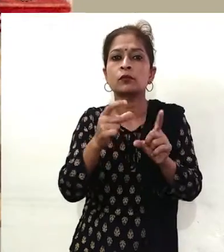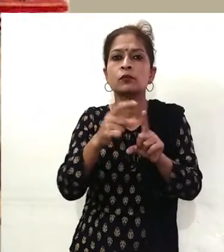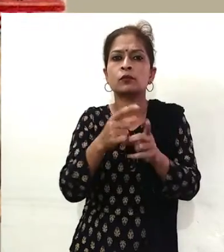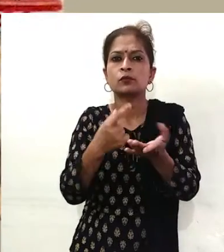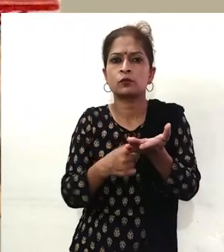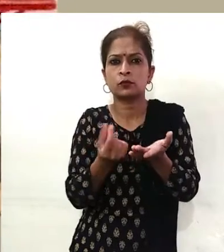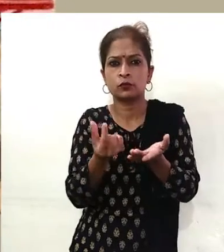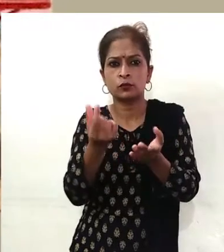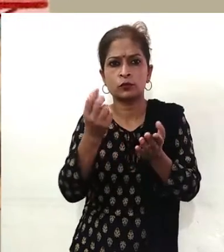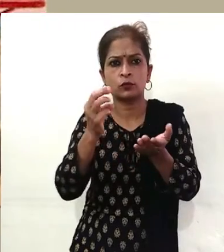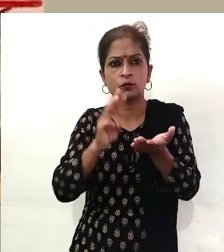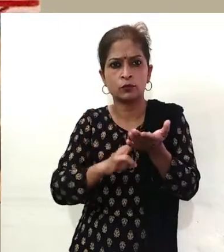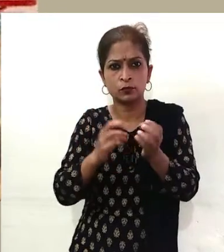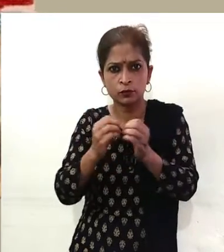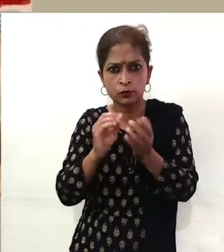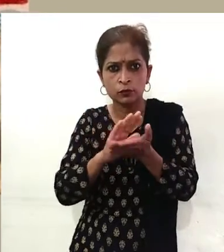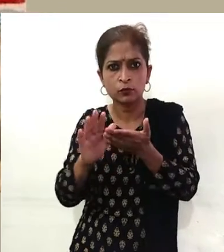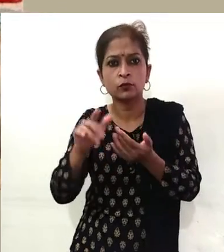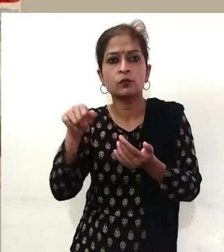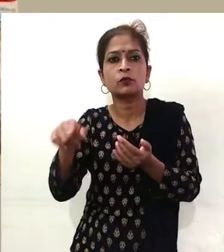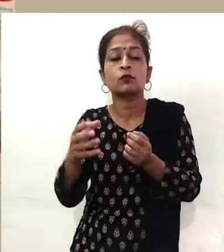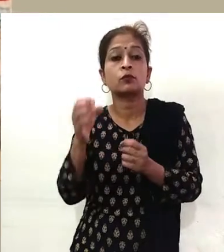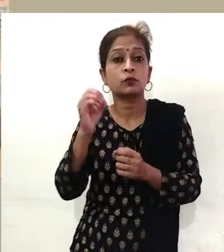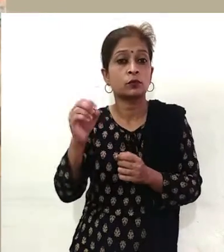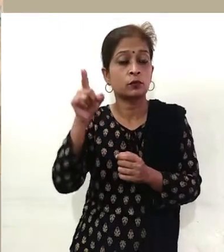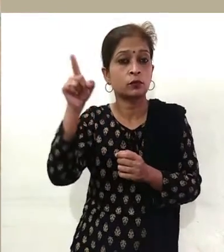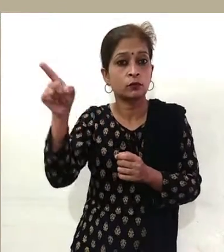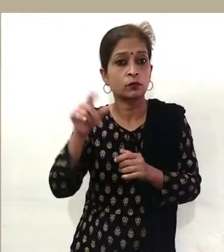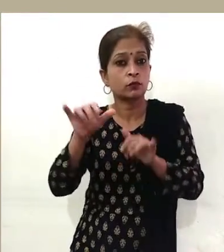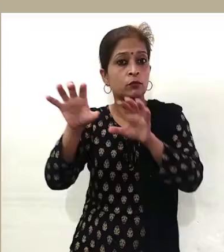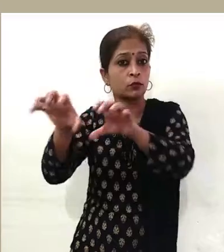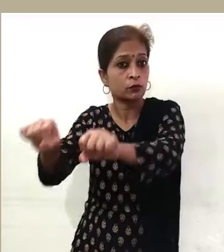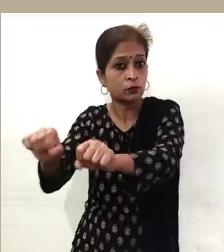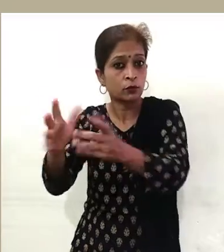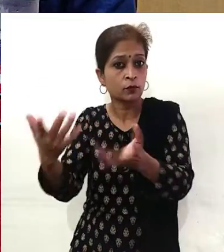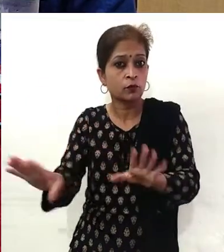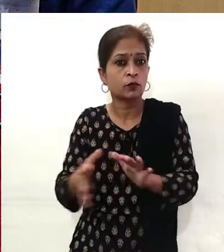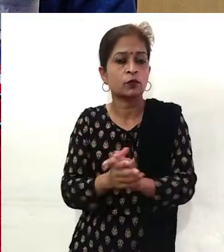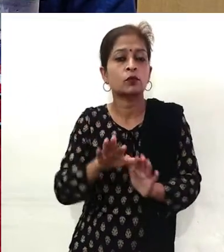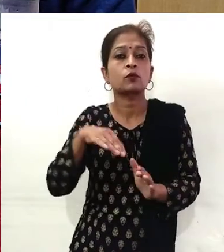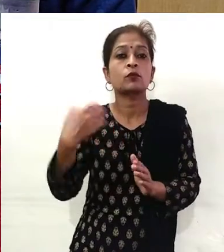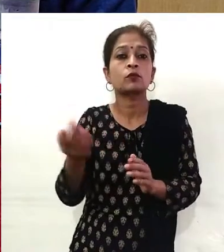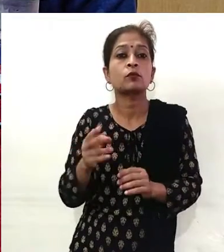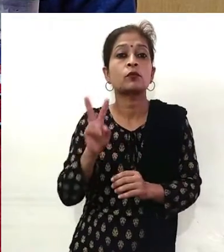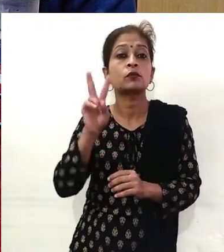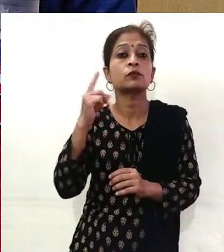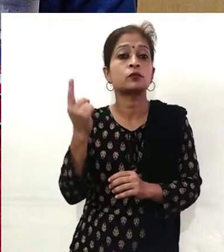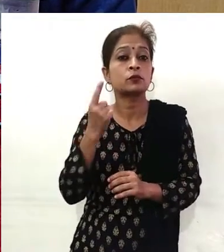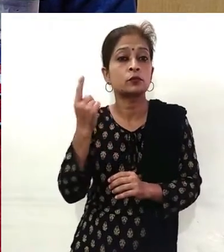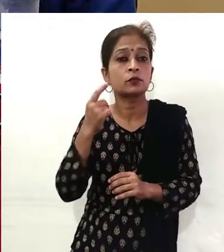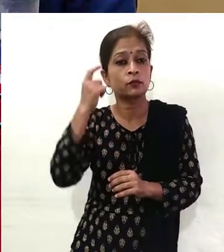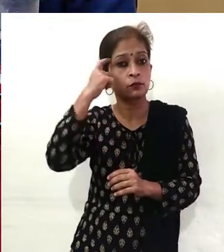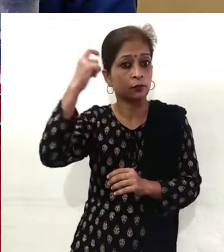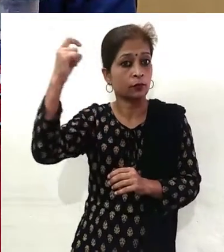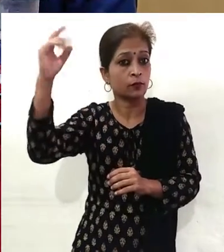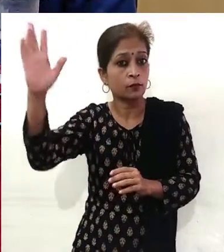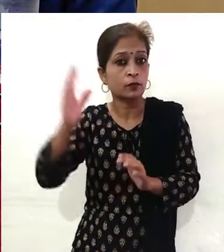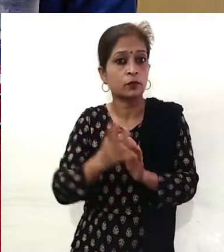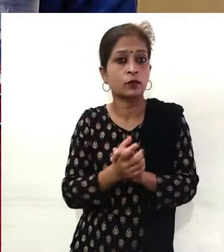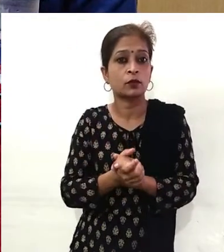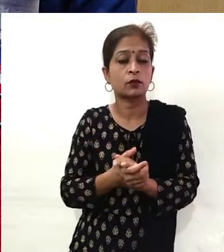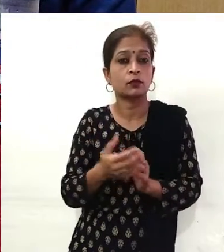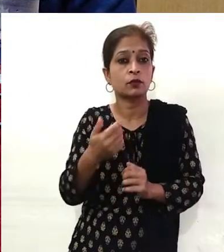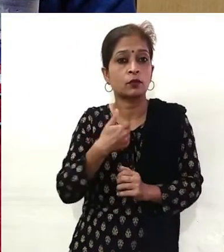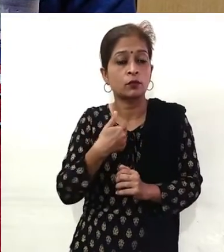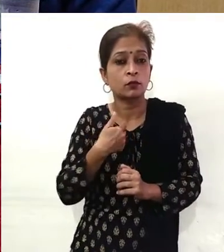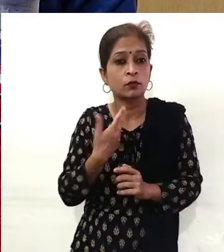ने उड़ीसा पे अपना आधिपत्य जमाया तो उन्हें भगवान विष्णु का सपना आया था कि